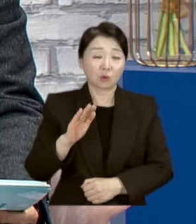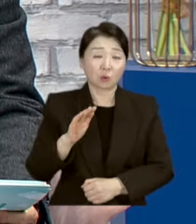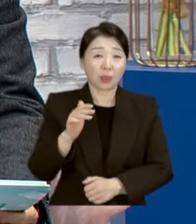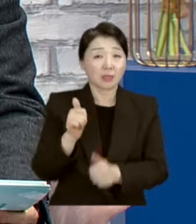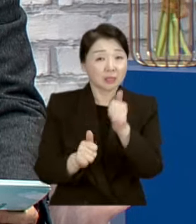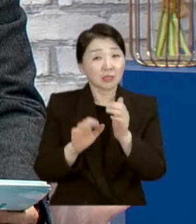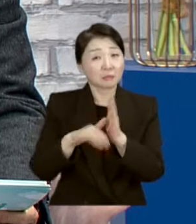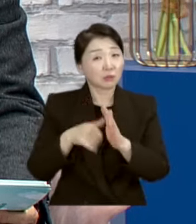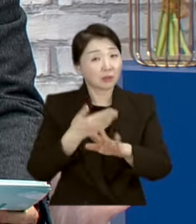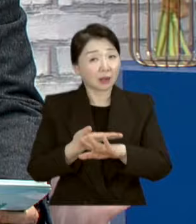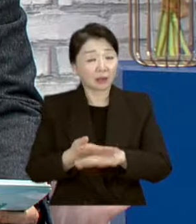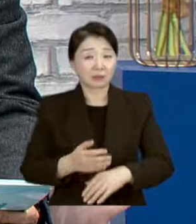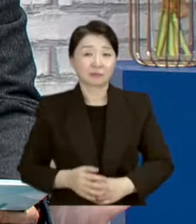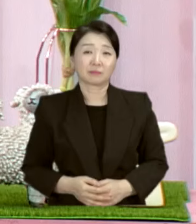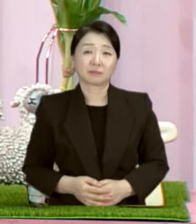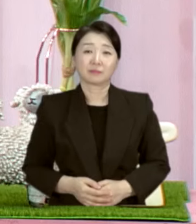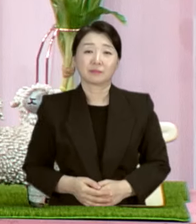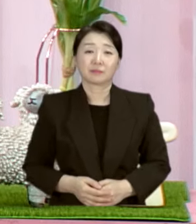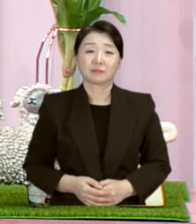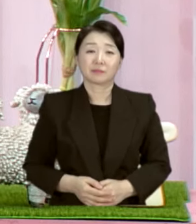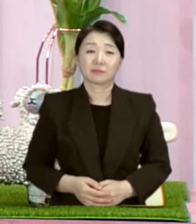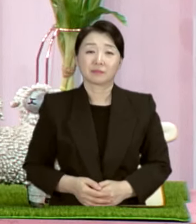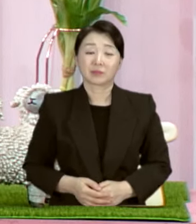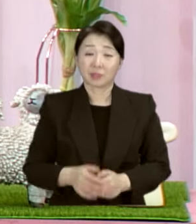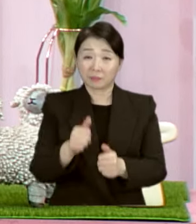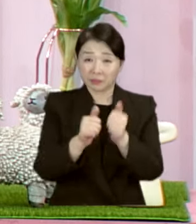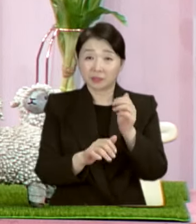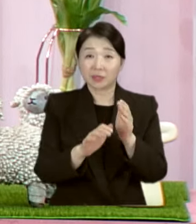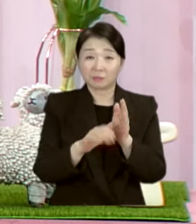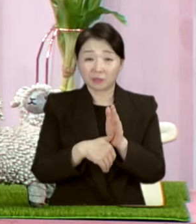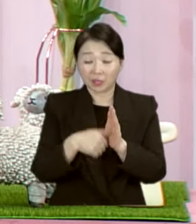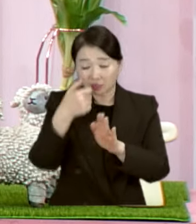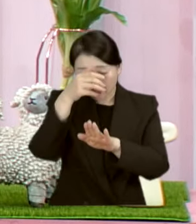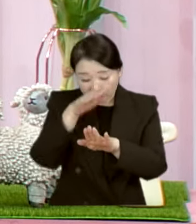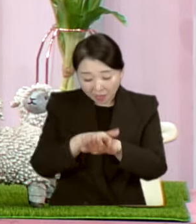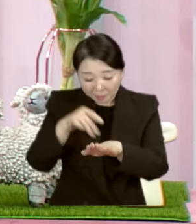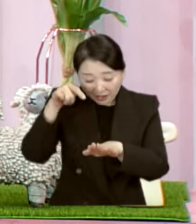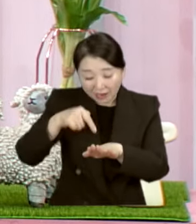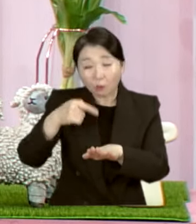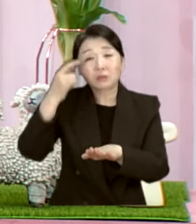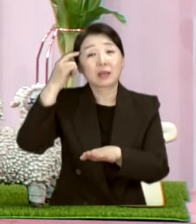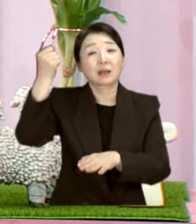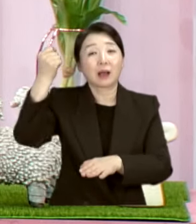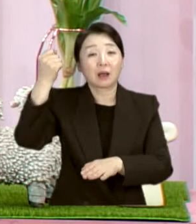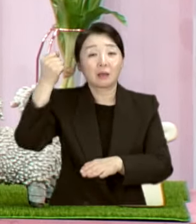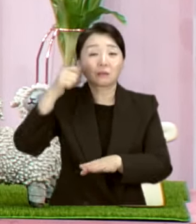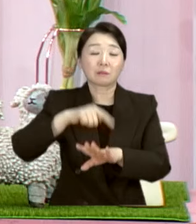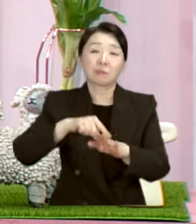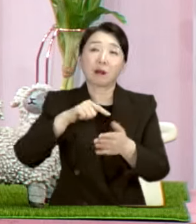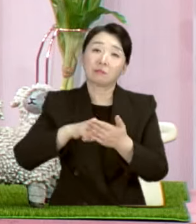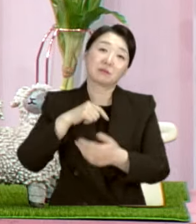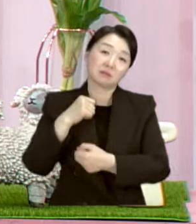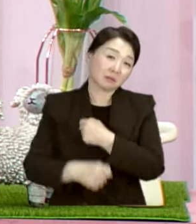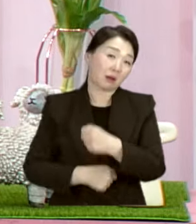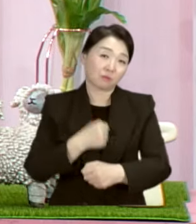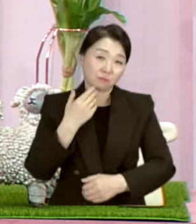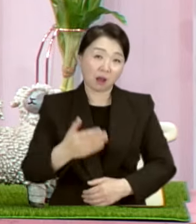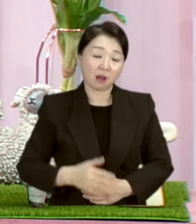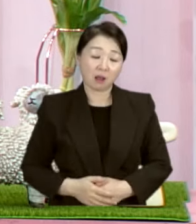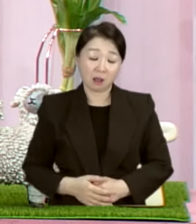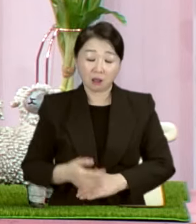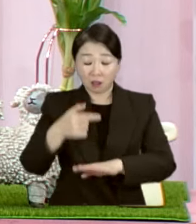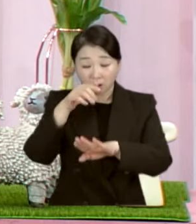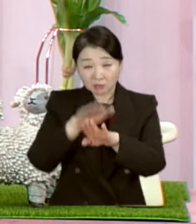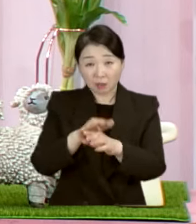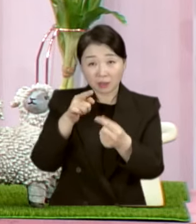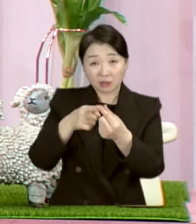경기도 좀 달라질 것 같아요. 맞습니다. 예. 그래서 경기도 예배라고 생각하니까 정말 마음이 자유해지는 거예요.